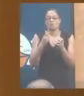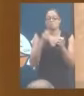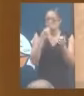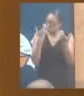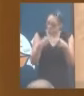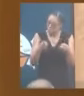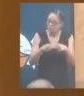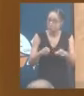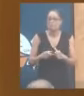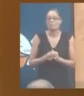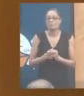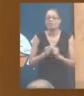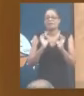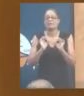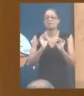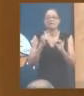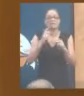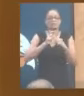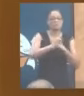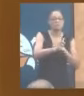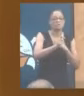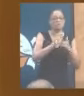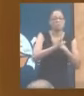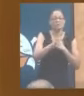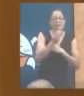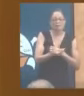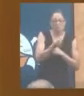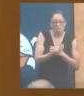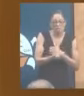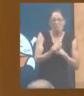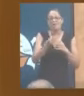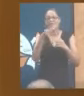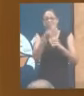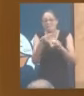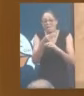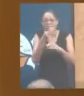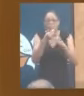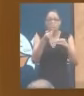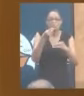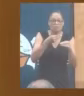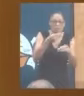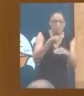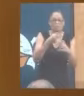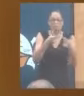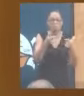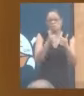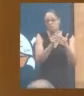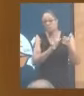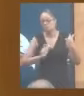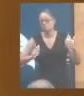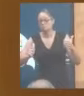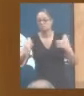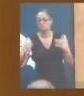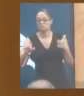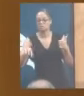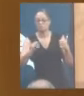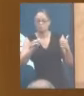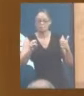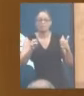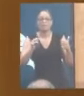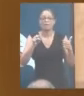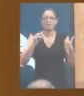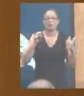les mêmes. La question de la procédure liée à l'enfant, à la nièce, au neveu, et la procédure qui est en recrutement, et